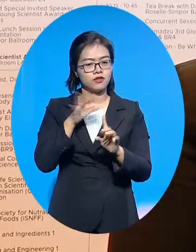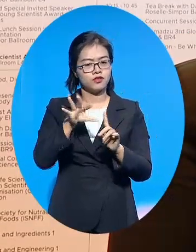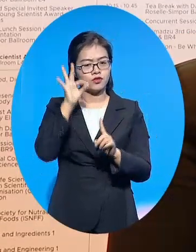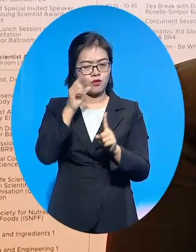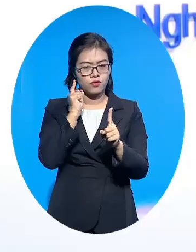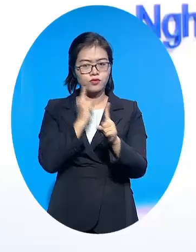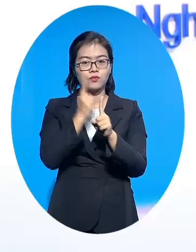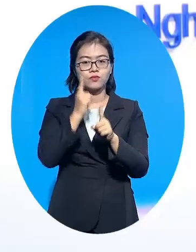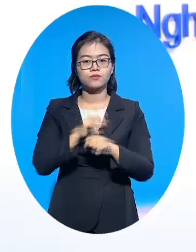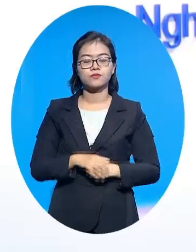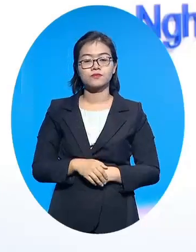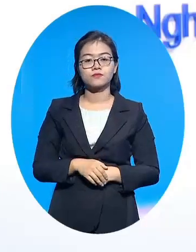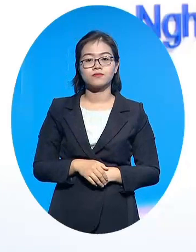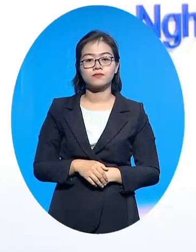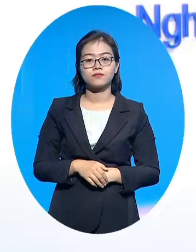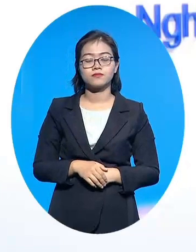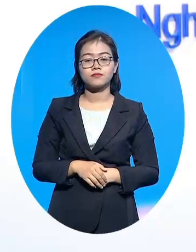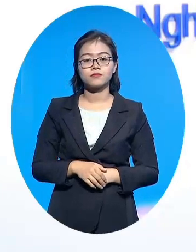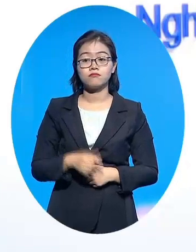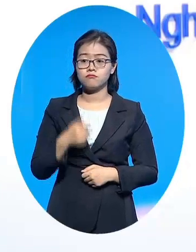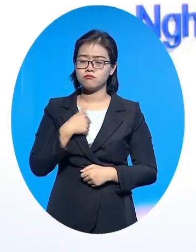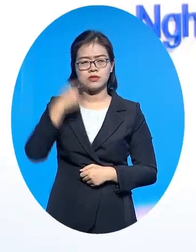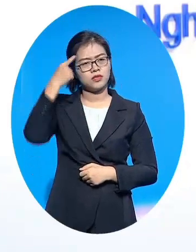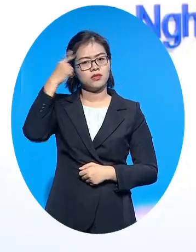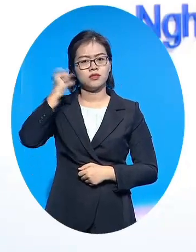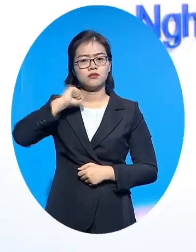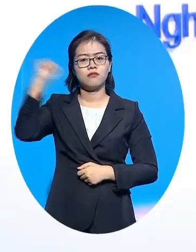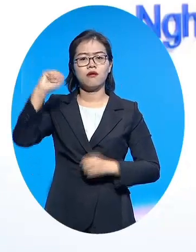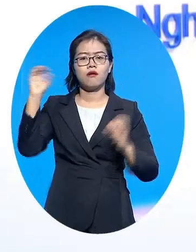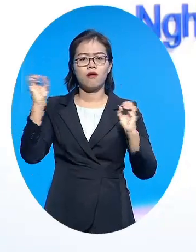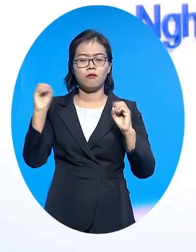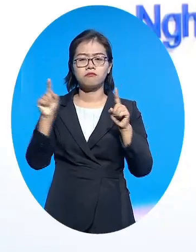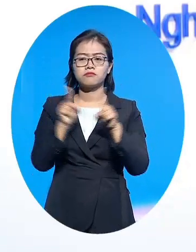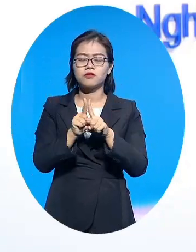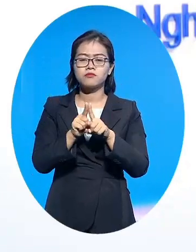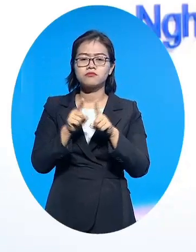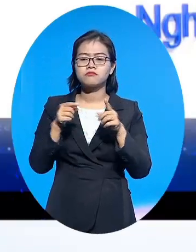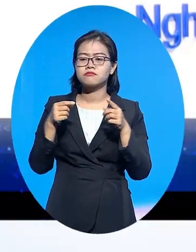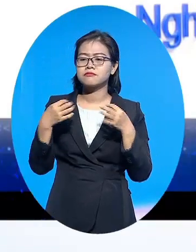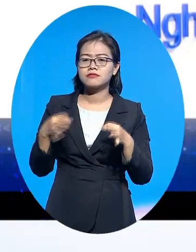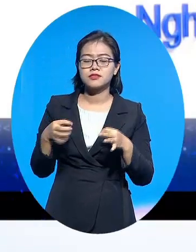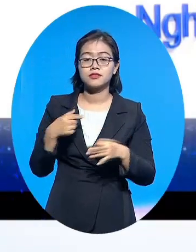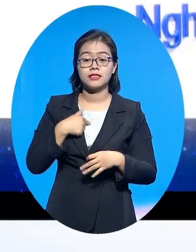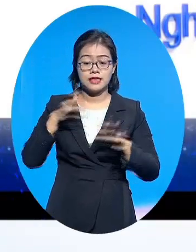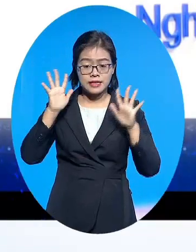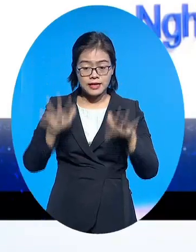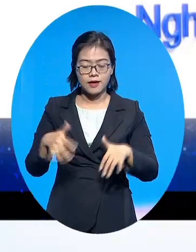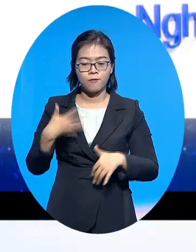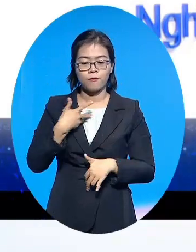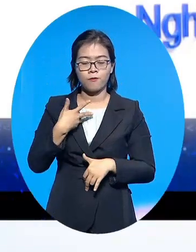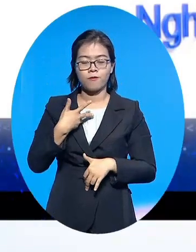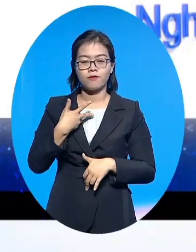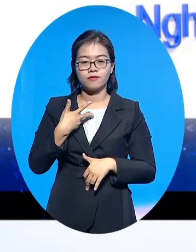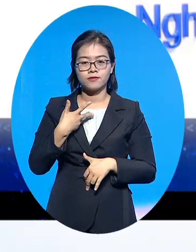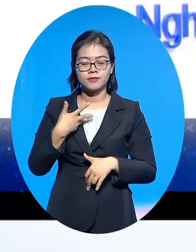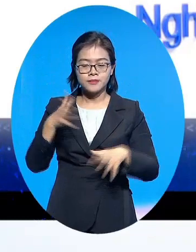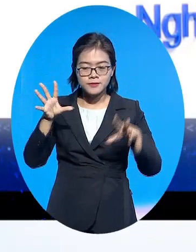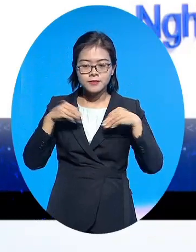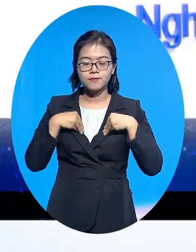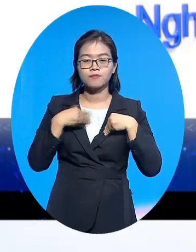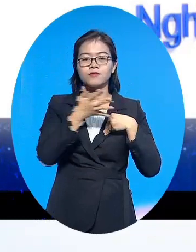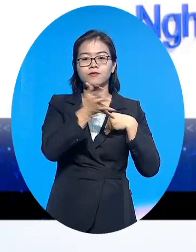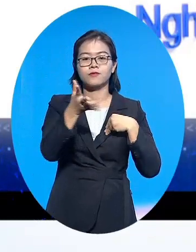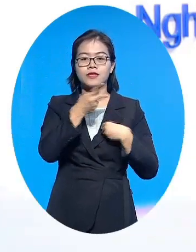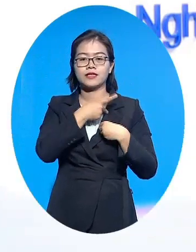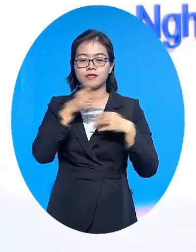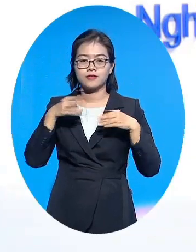thực tiễn sản phẩm chúng tôi không coi đây là chiến thắng Chúng tôi coi đây là sự ghi nhận đối với những gì vitada đã làm Chúng tôi mang những mong muốn những